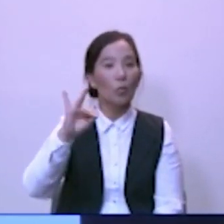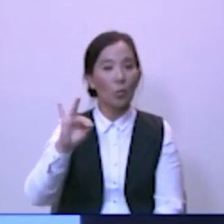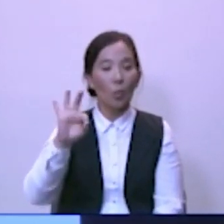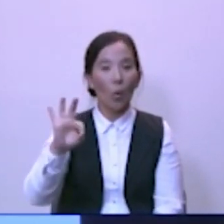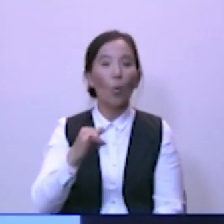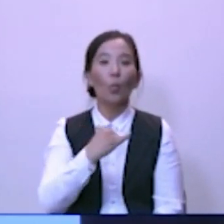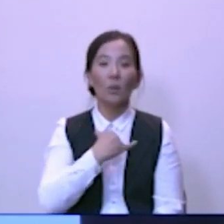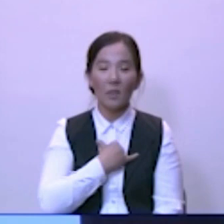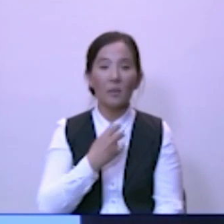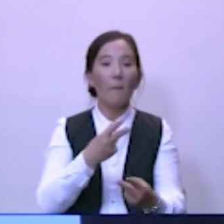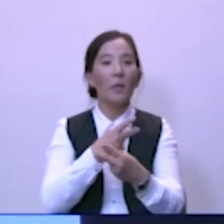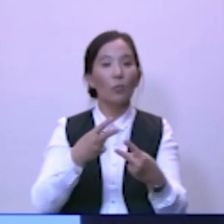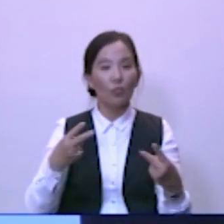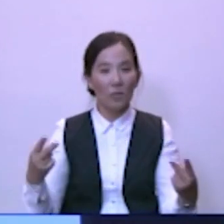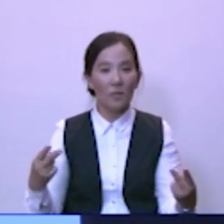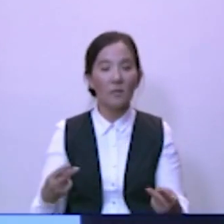получается